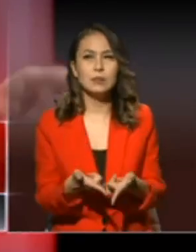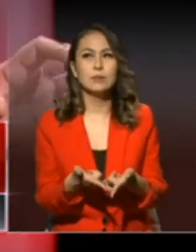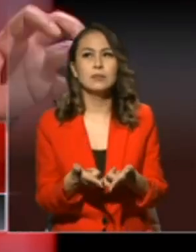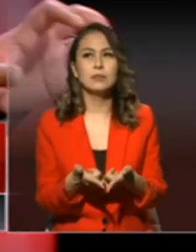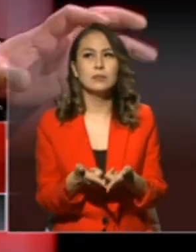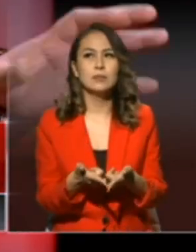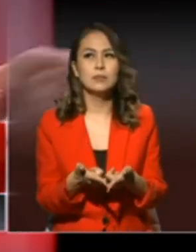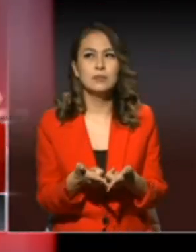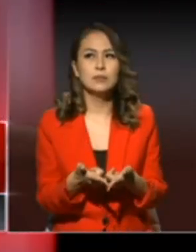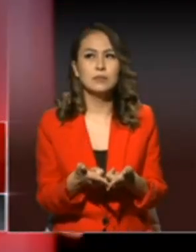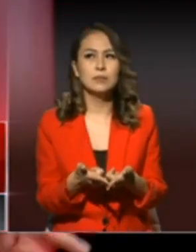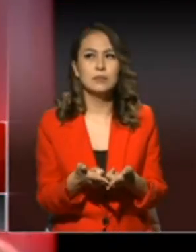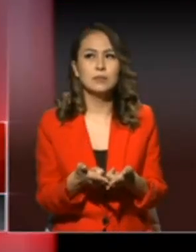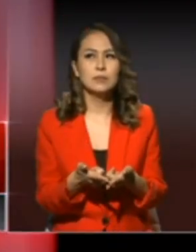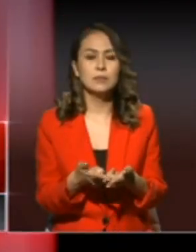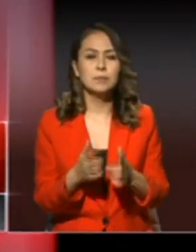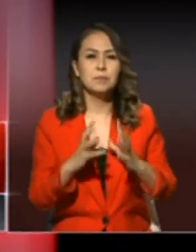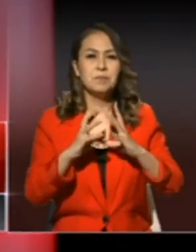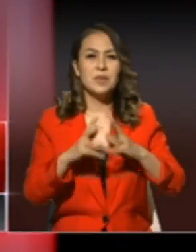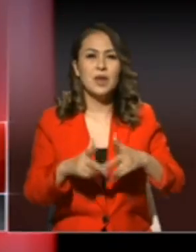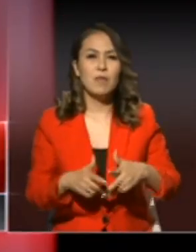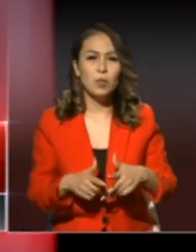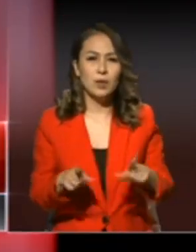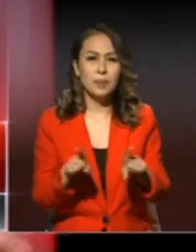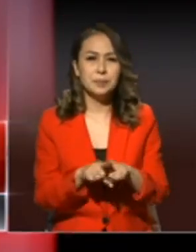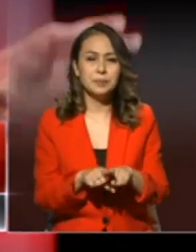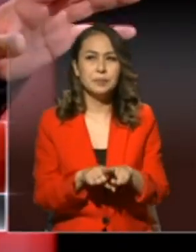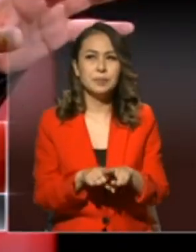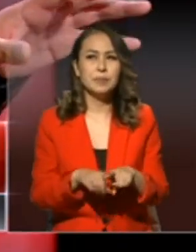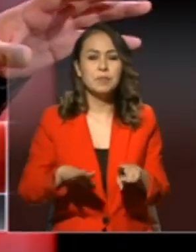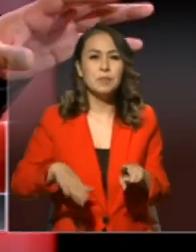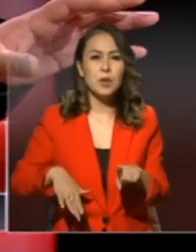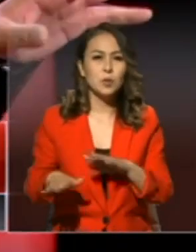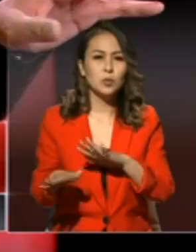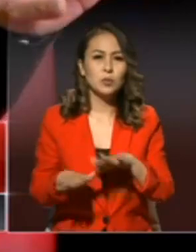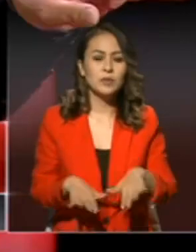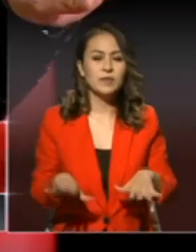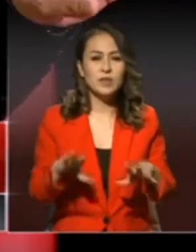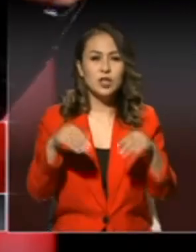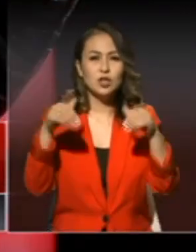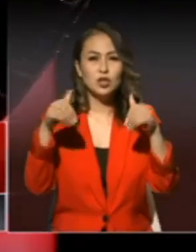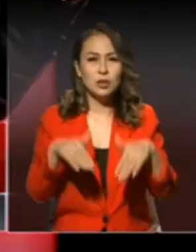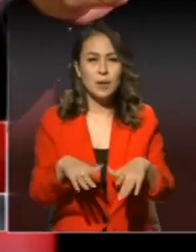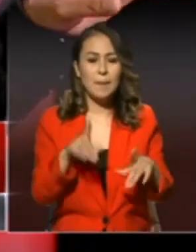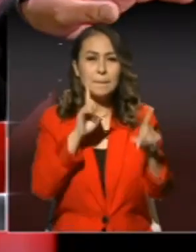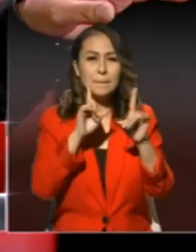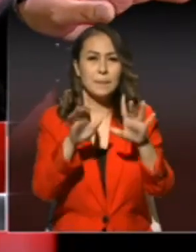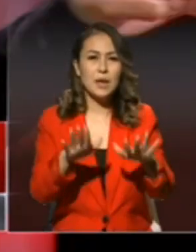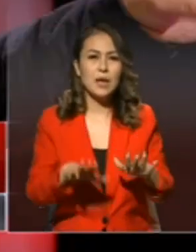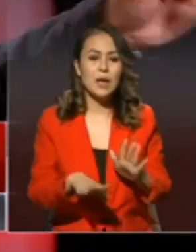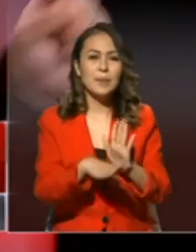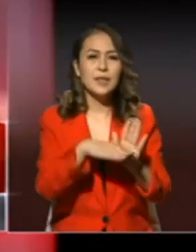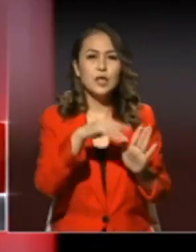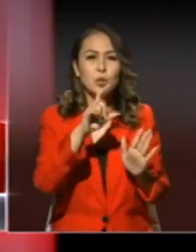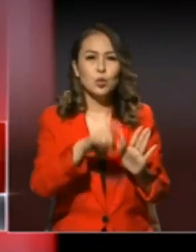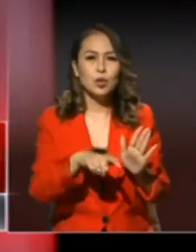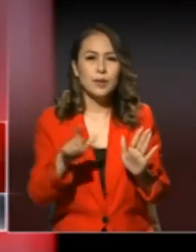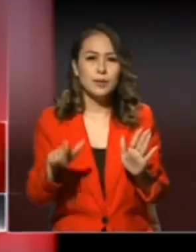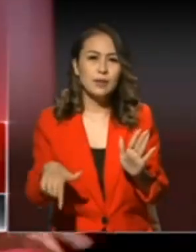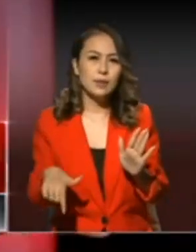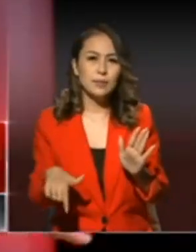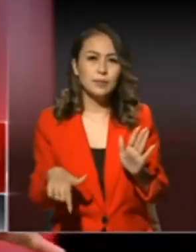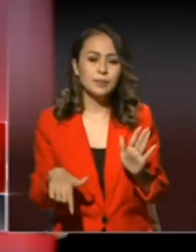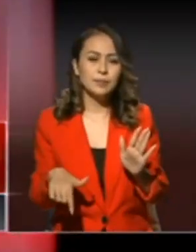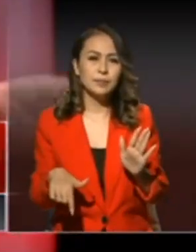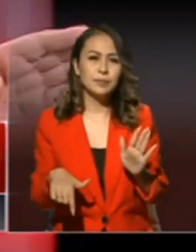как мировой не сияқты. Содан кейін осының бәрін шешетін енді парламенттің депутаттары әлгі кісілер